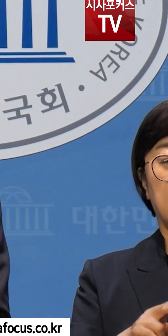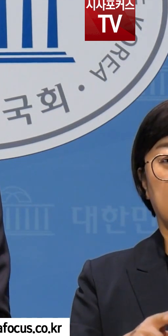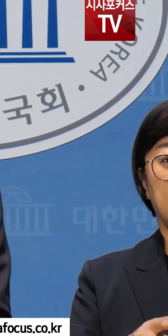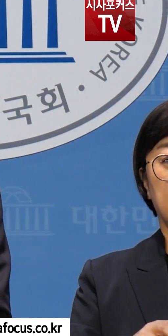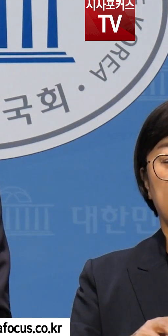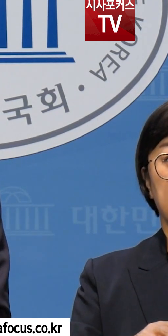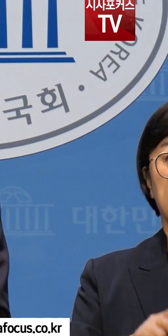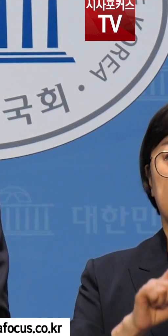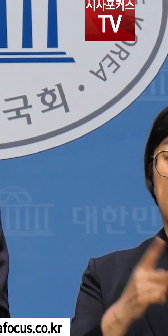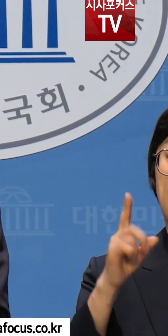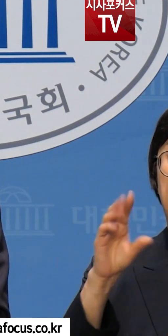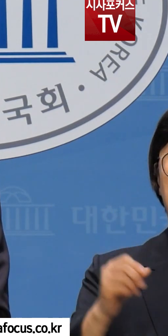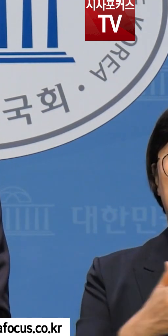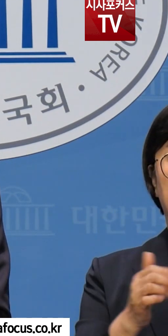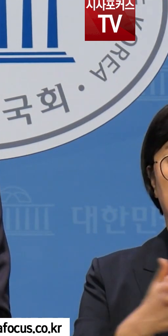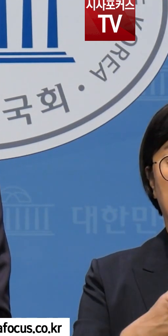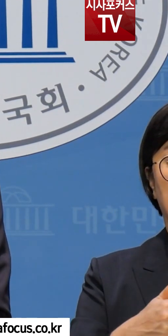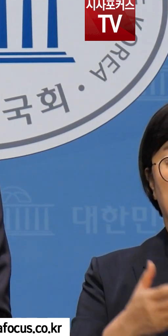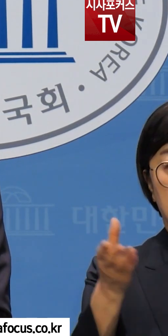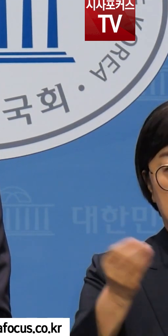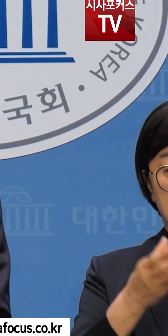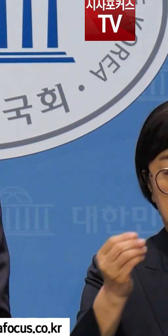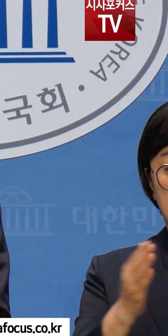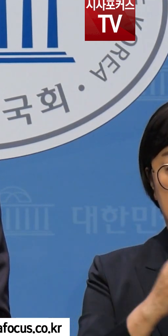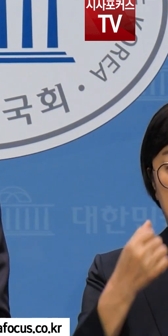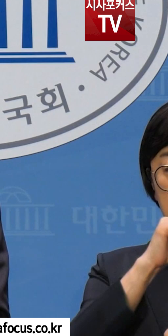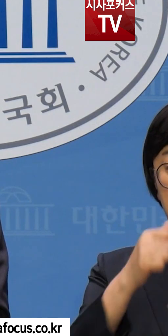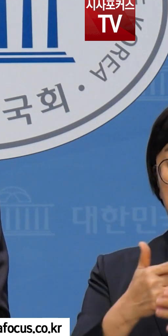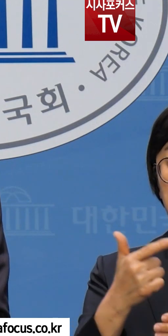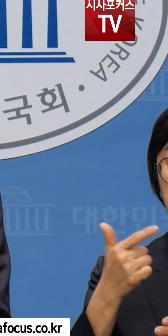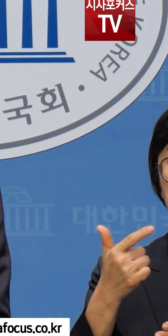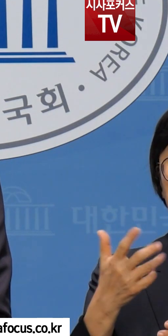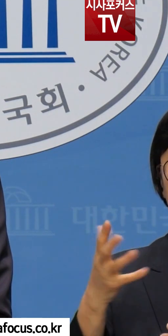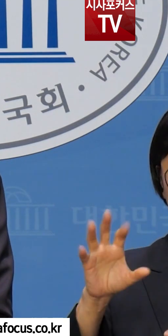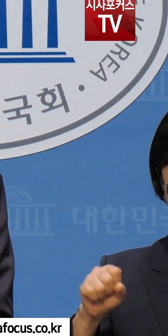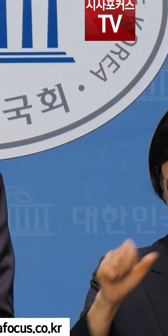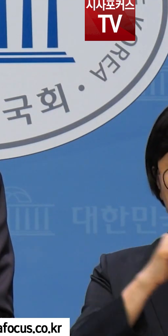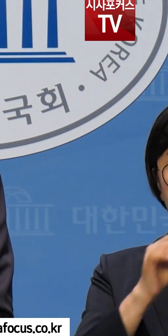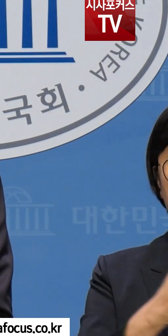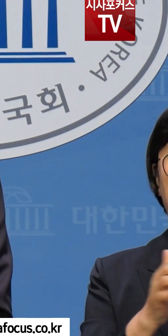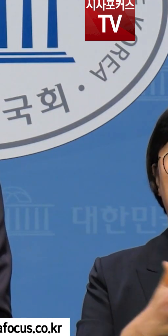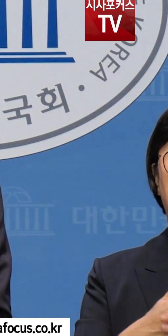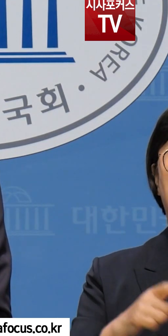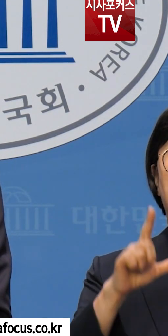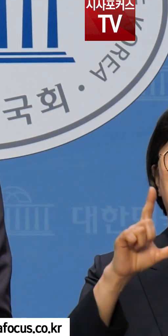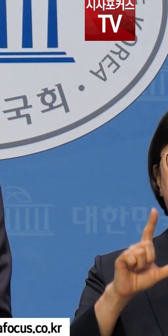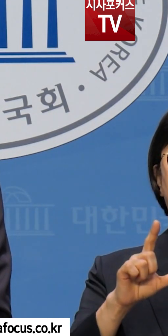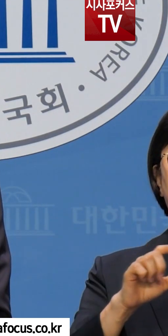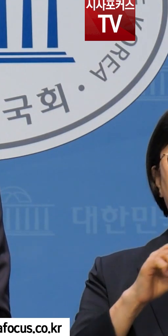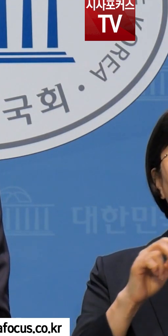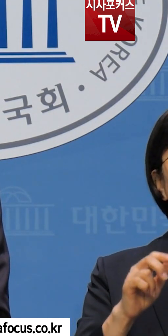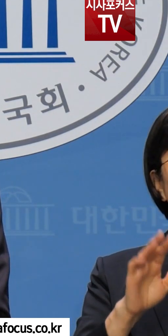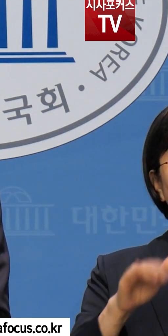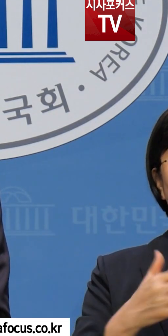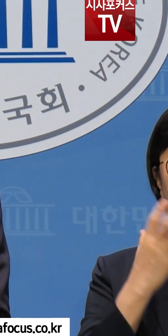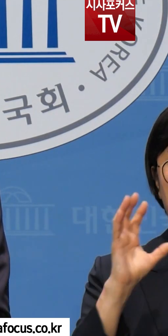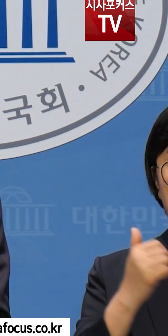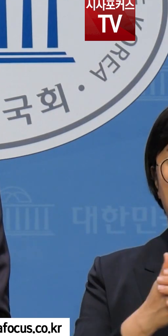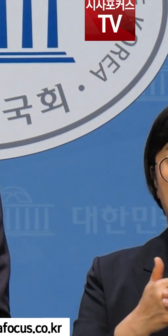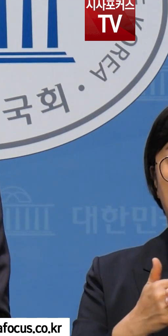6.1만 개, 임대주택 예산 6,630억 원을 확보했고 만 2세 이하 아동